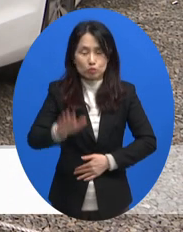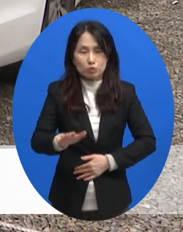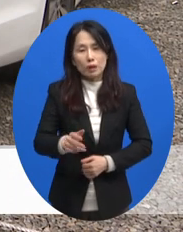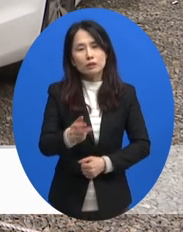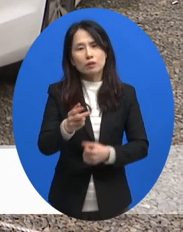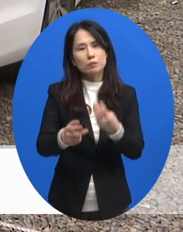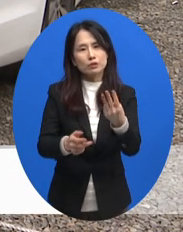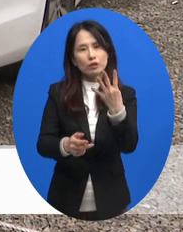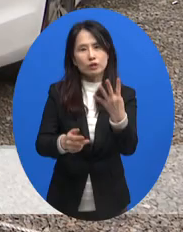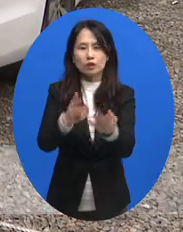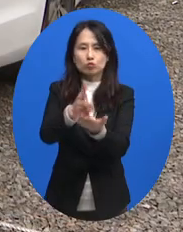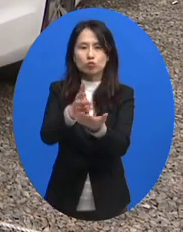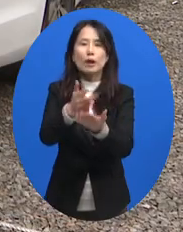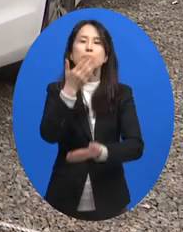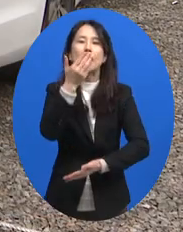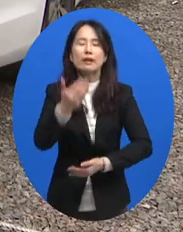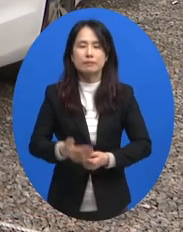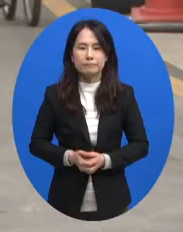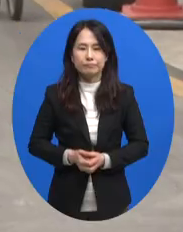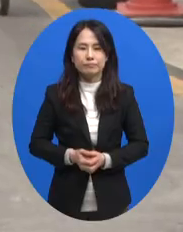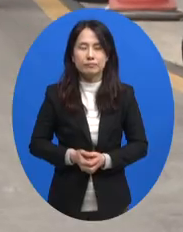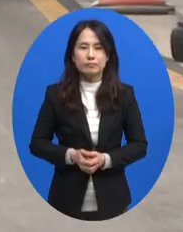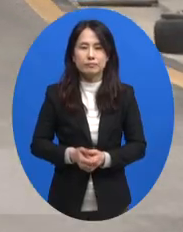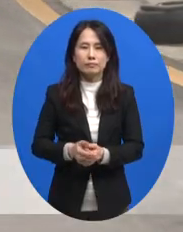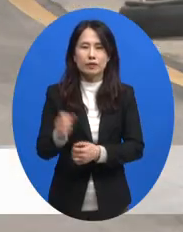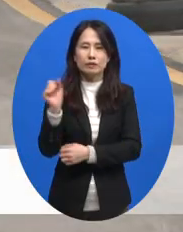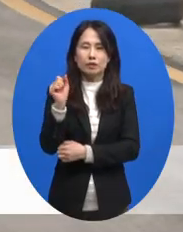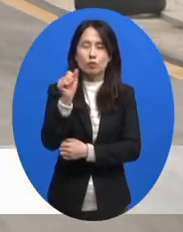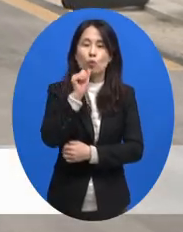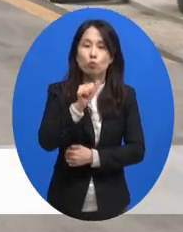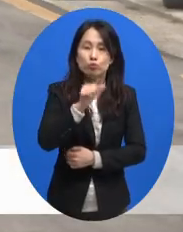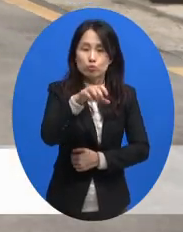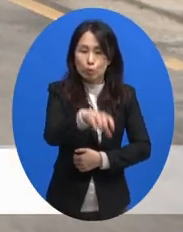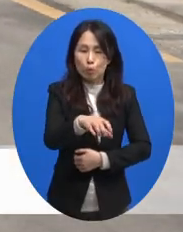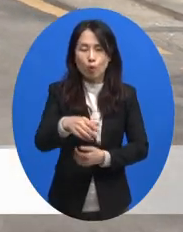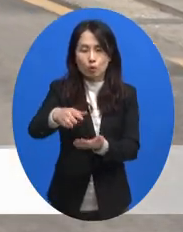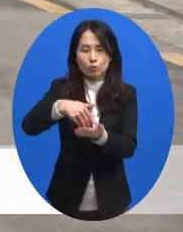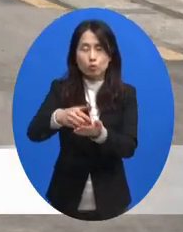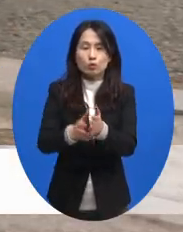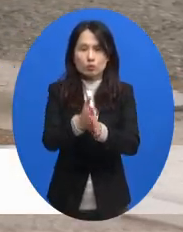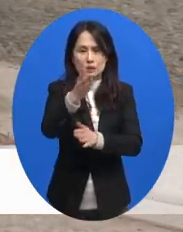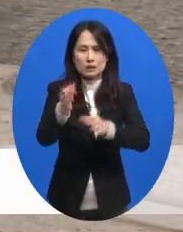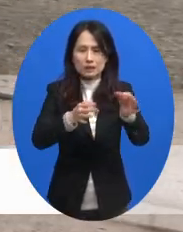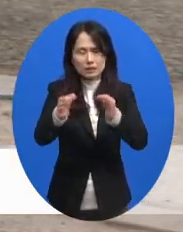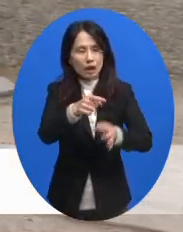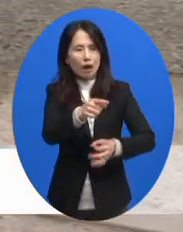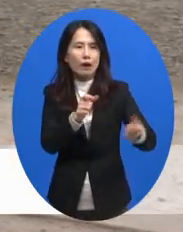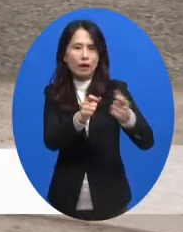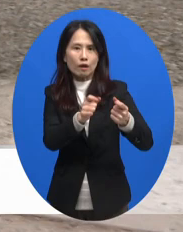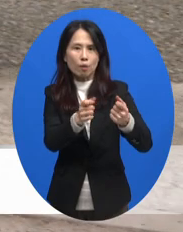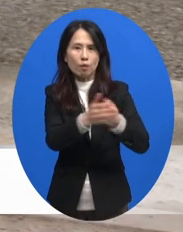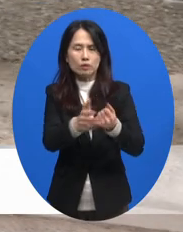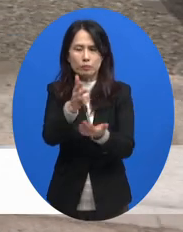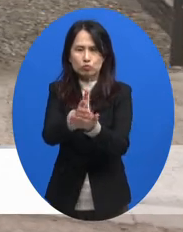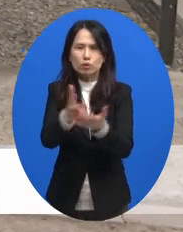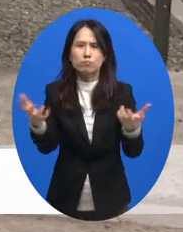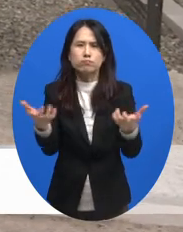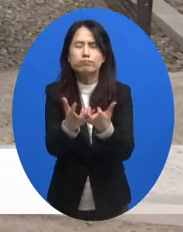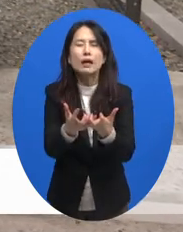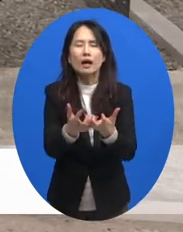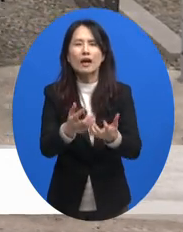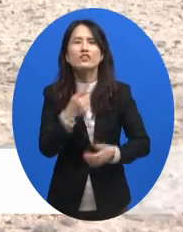세네대 정도는 될 수 있습니다 차로 약 5분 거리에 동두천시 큰 시장 등 상권에 위치해 주차단이 심했습니다